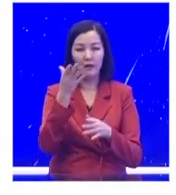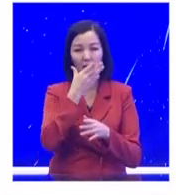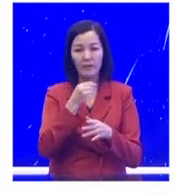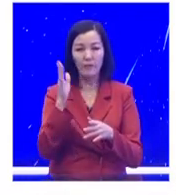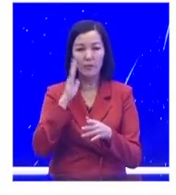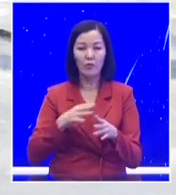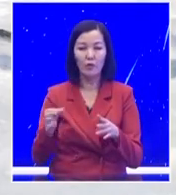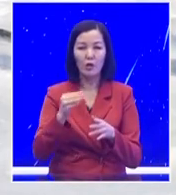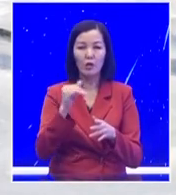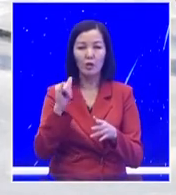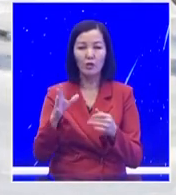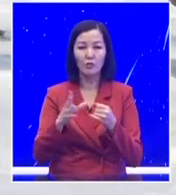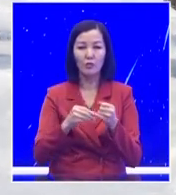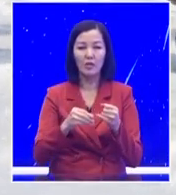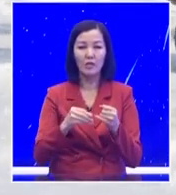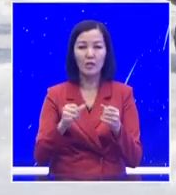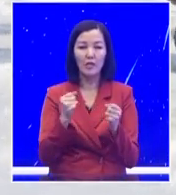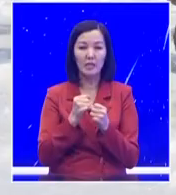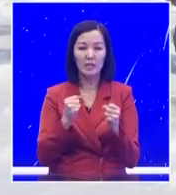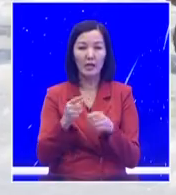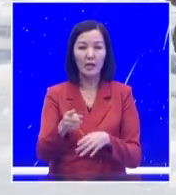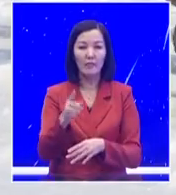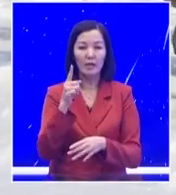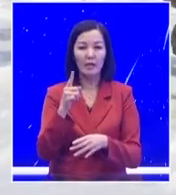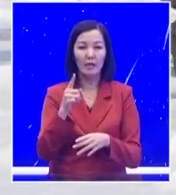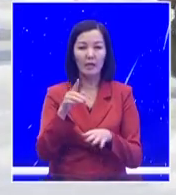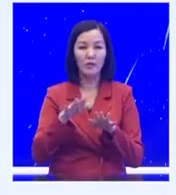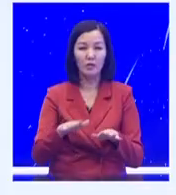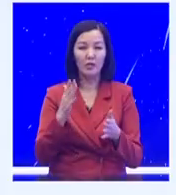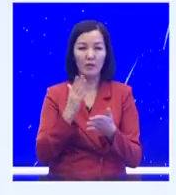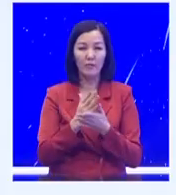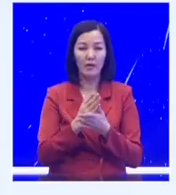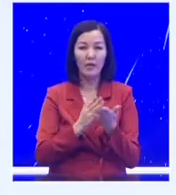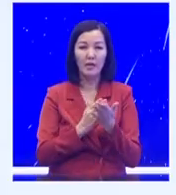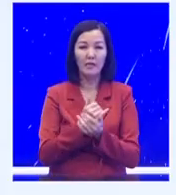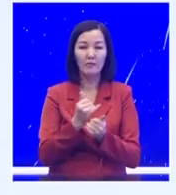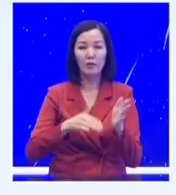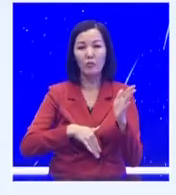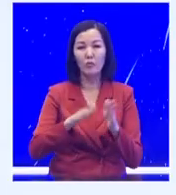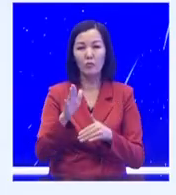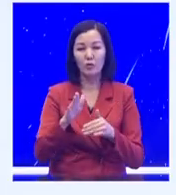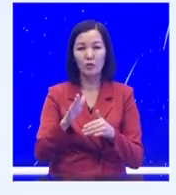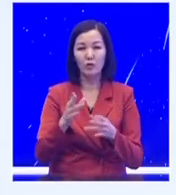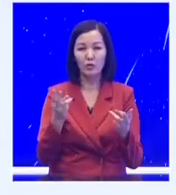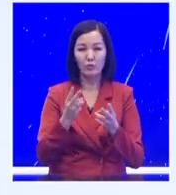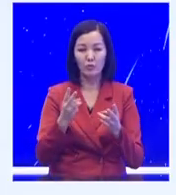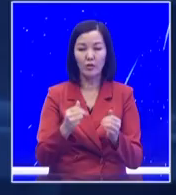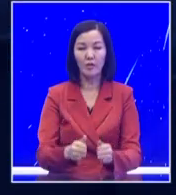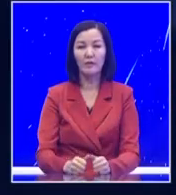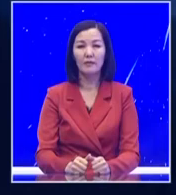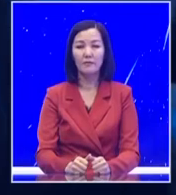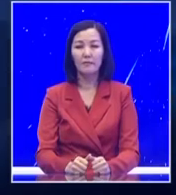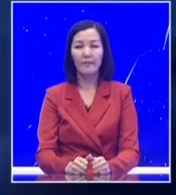өзге Жетісу жерінде қыста балық аулайтын жерлер жеткілікті. Тек қызмет сапасын жақсартып, қолайлы жағдай туғызу